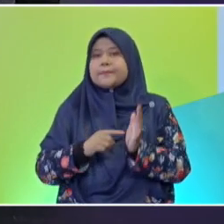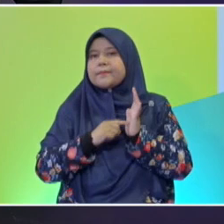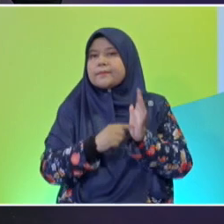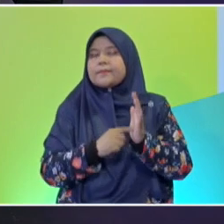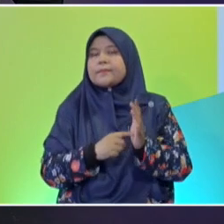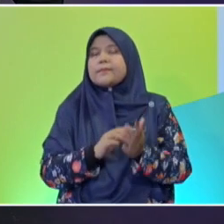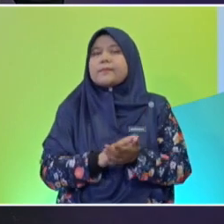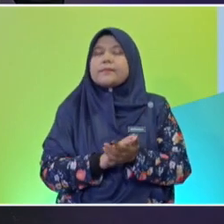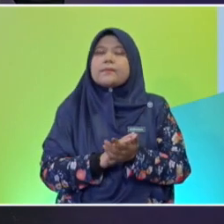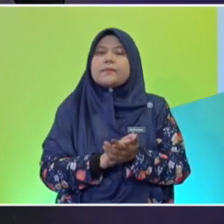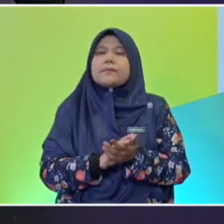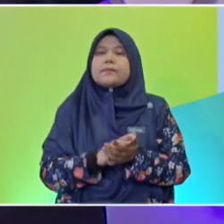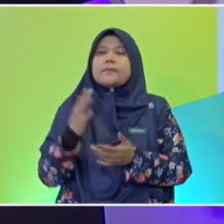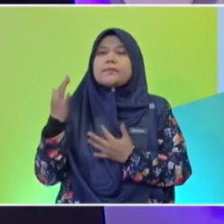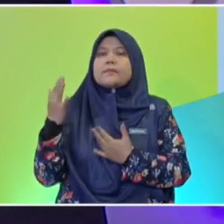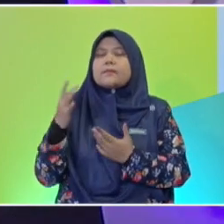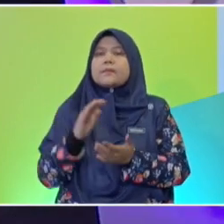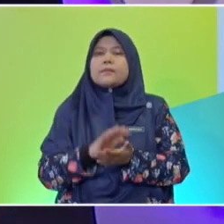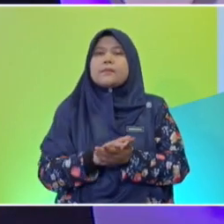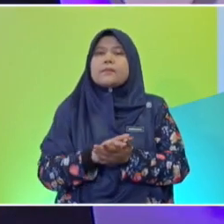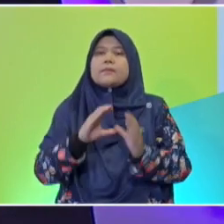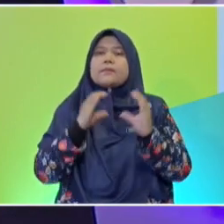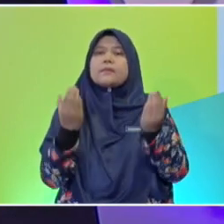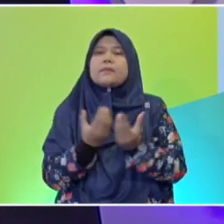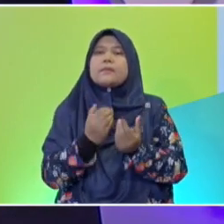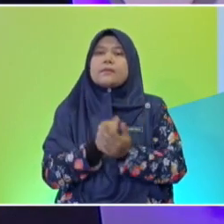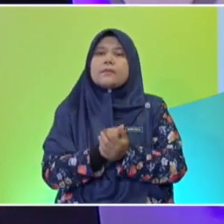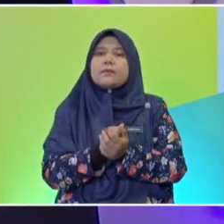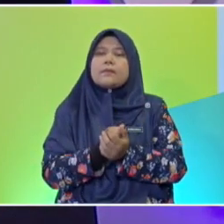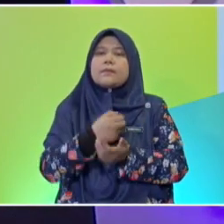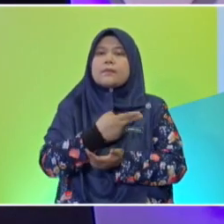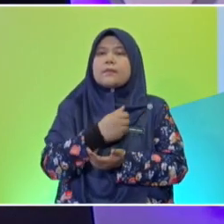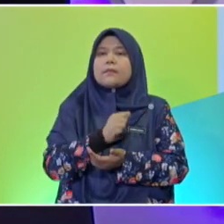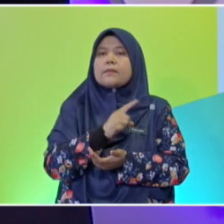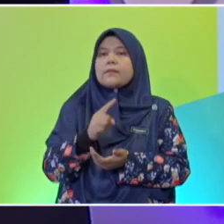dulu saya persilakan kumpulan pertama yaitu kumpulan